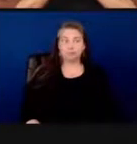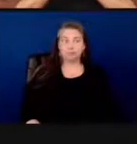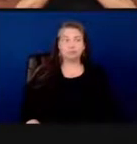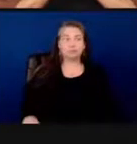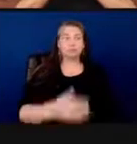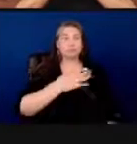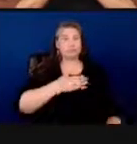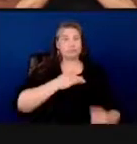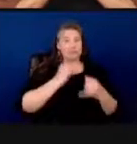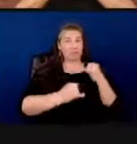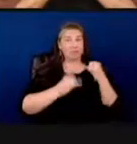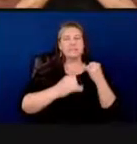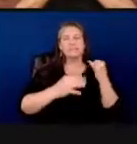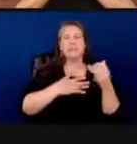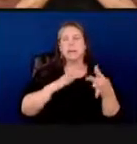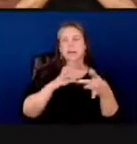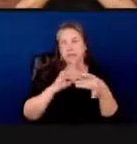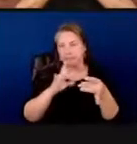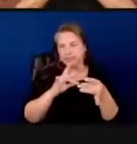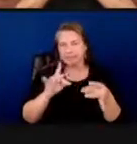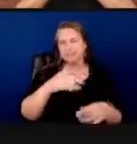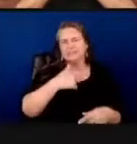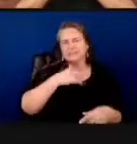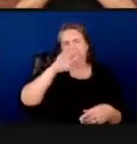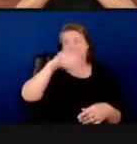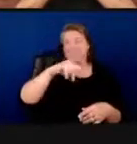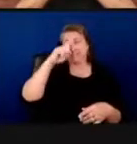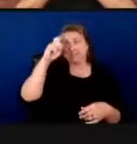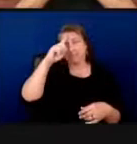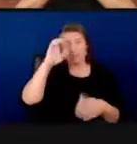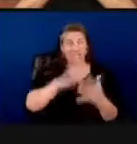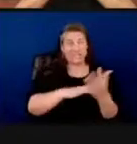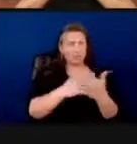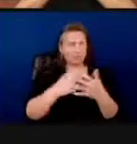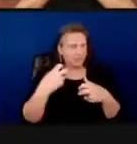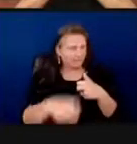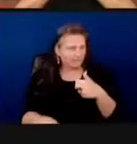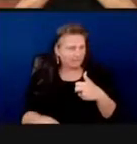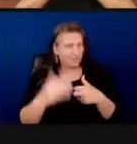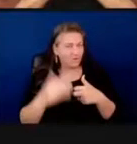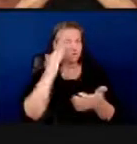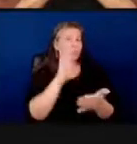Ndio. Asante. Jambo lingine